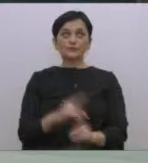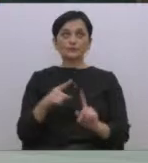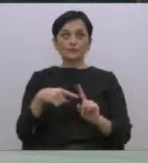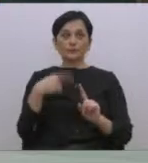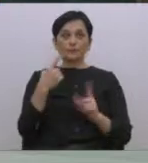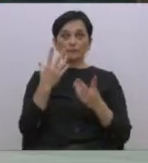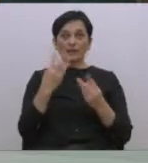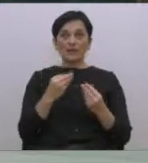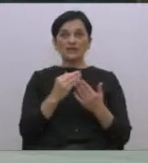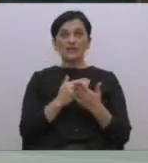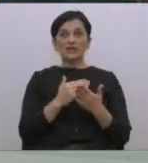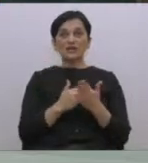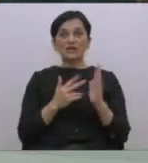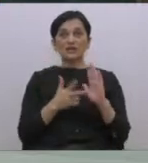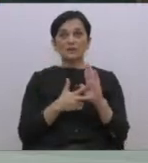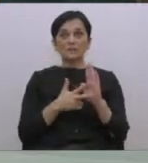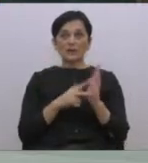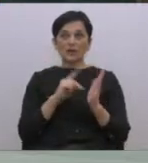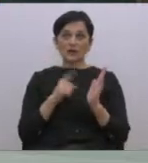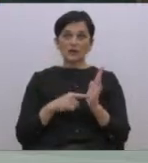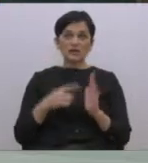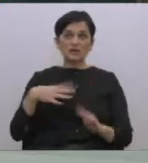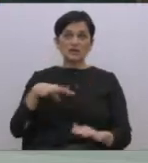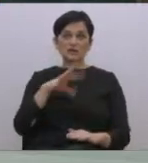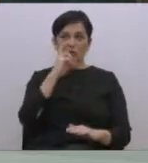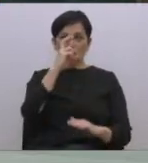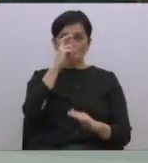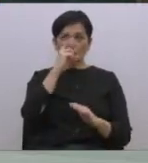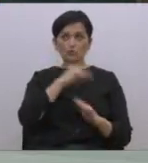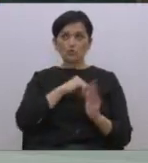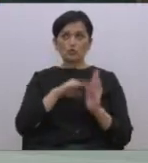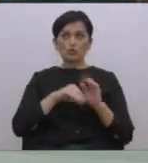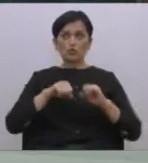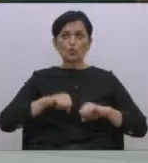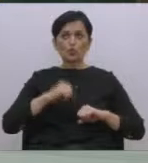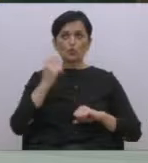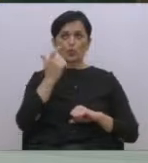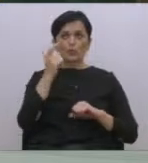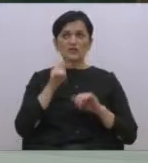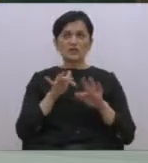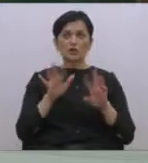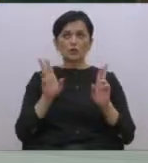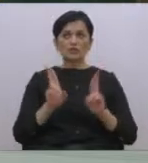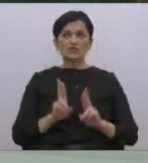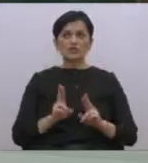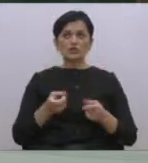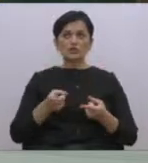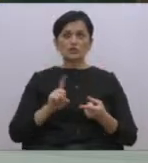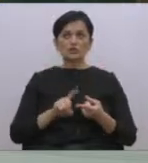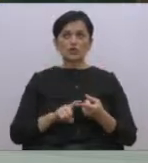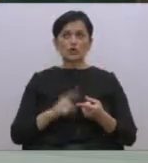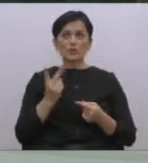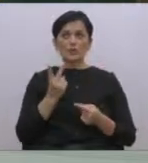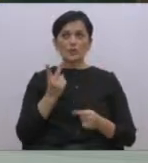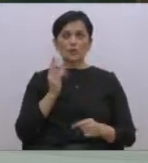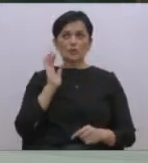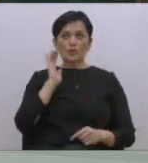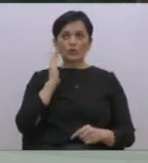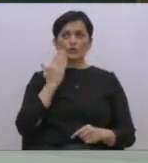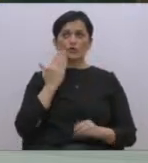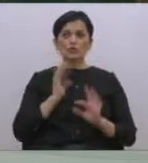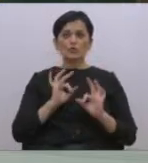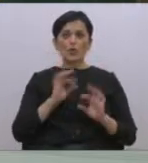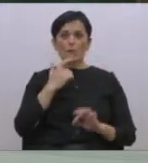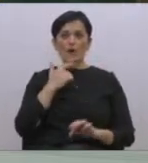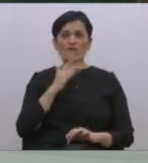შემდეგი დღესასწრის მერვე საკითხი საქართველოს მთავრობის სტრუქტურის უფლებამოსილებისა და საქმიანობის წესის შესახებ. მეორე მოსმენთ,